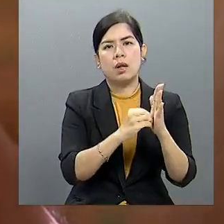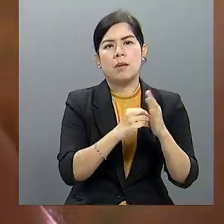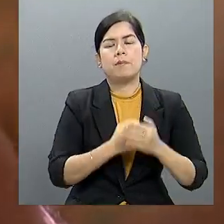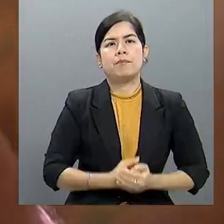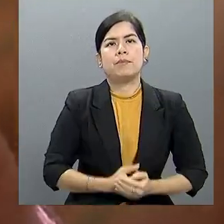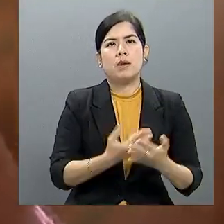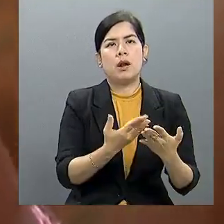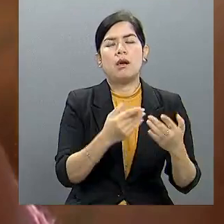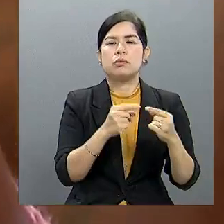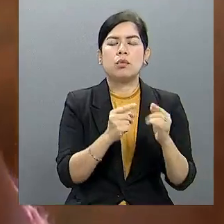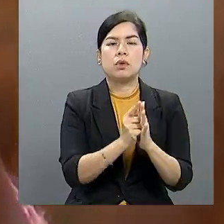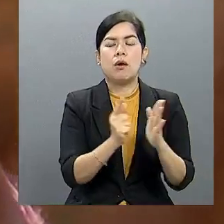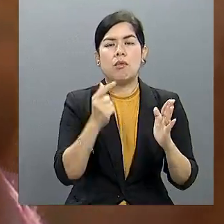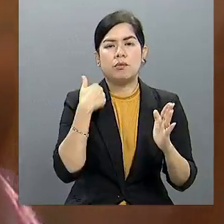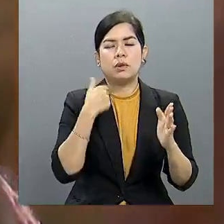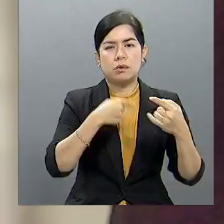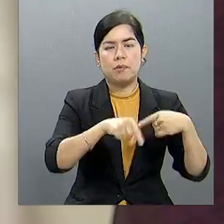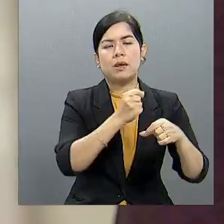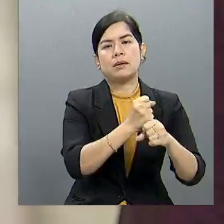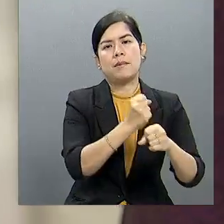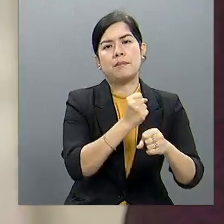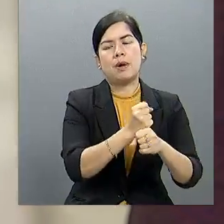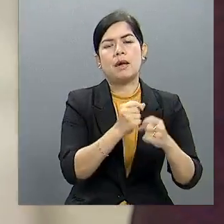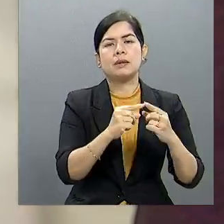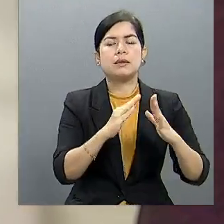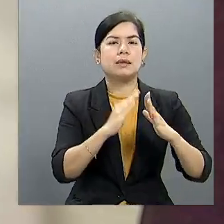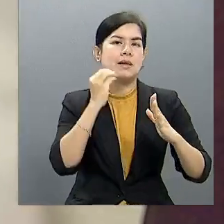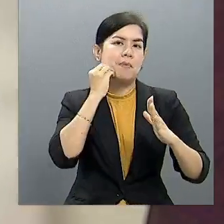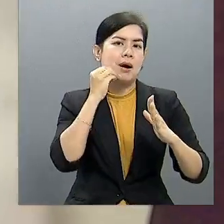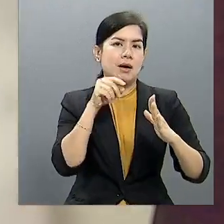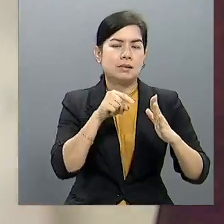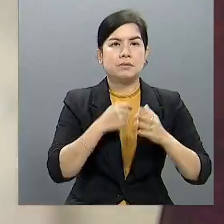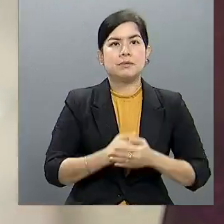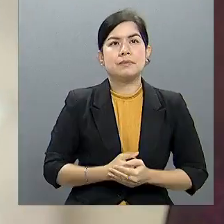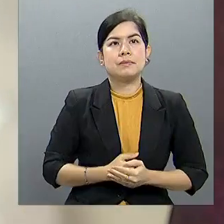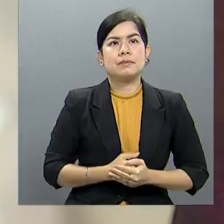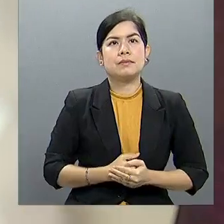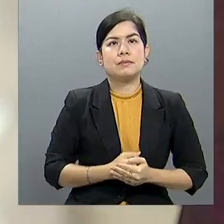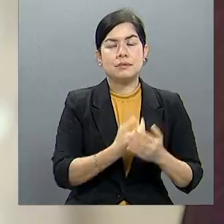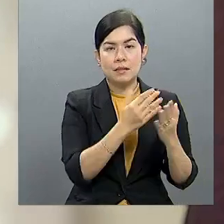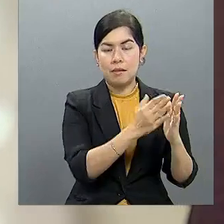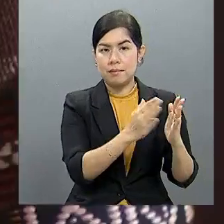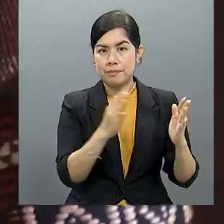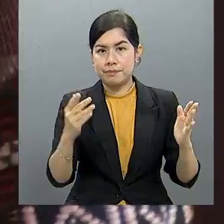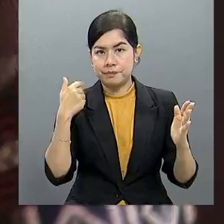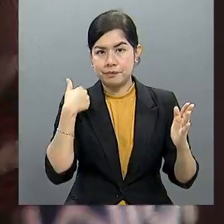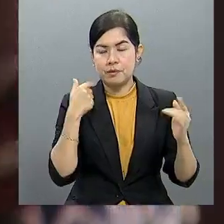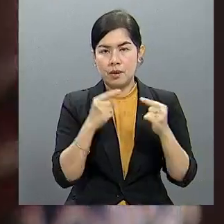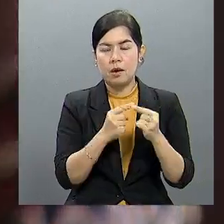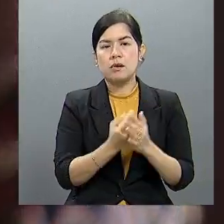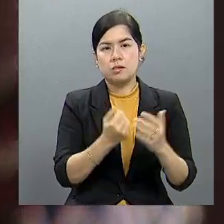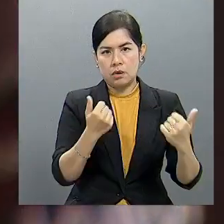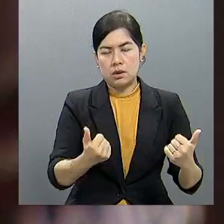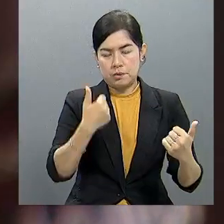ือนะตอนนั้น 20 กัปีของธรคกิที่บ้านที่อยากทำอยู่โยวันึมัเตบโตในลร่นเรีงเพิ่มขึนมากขึ้น